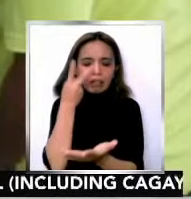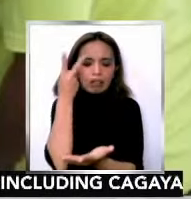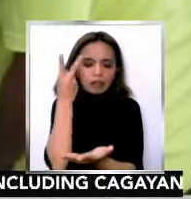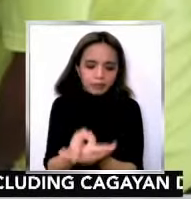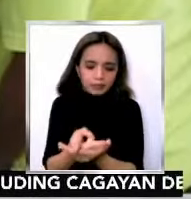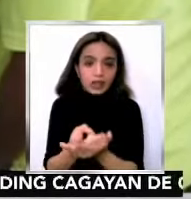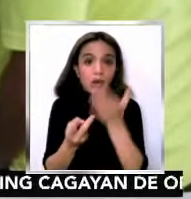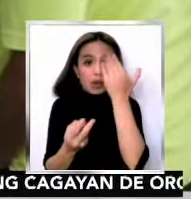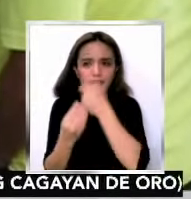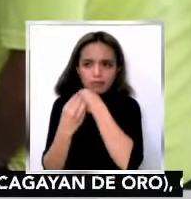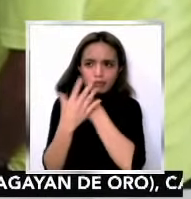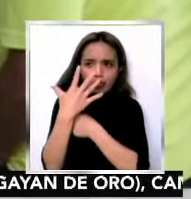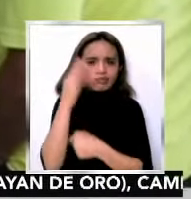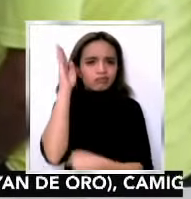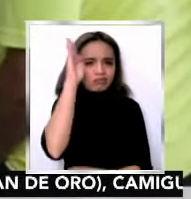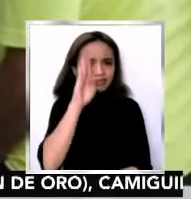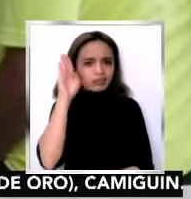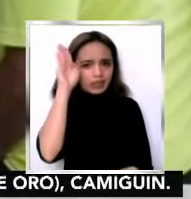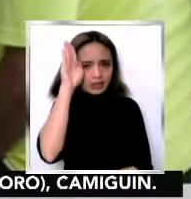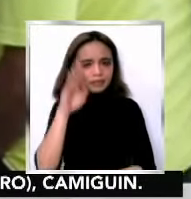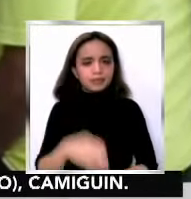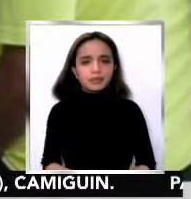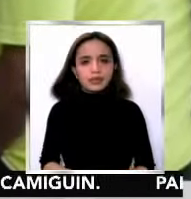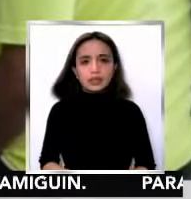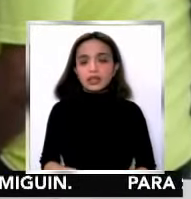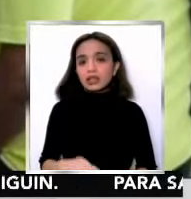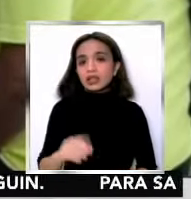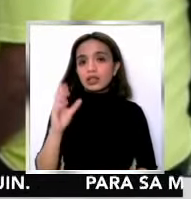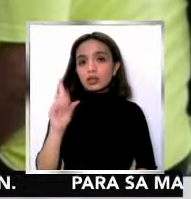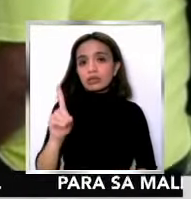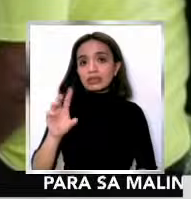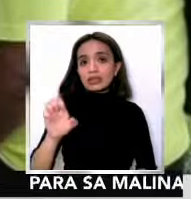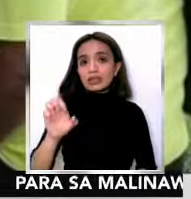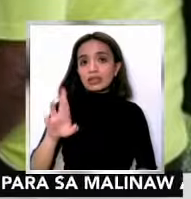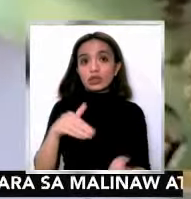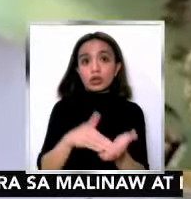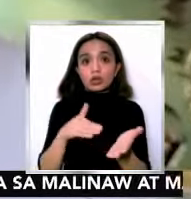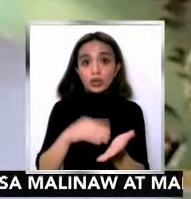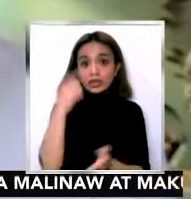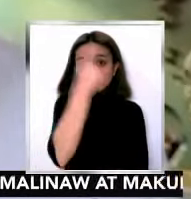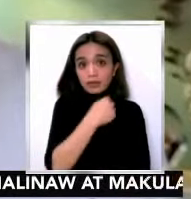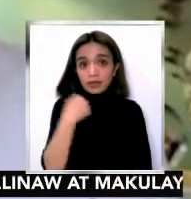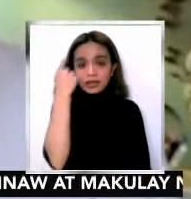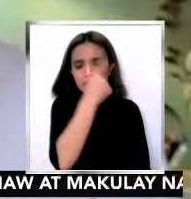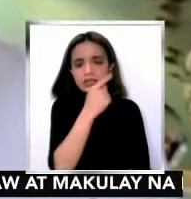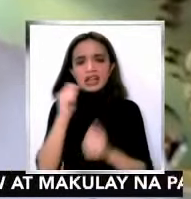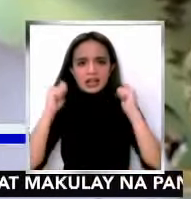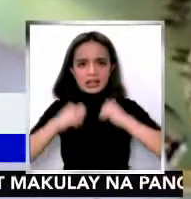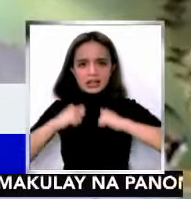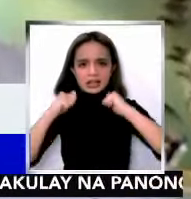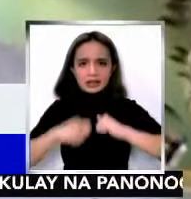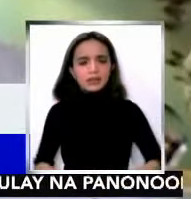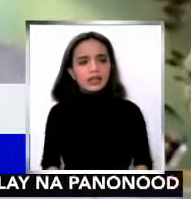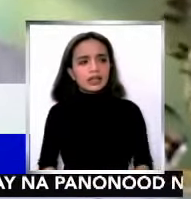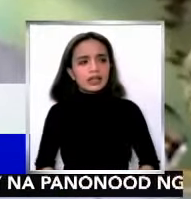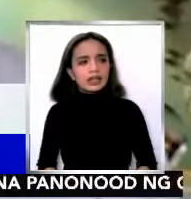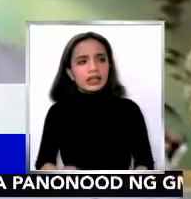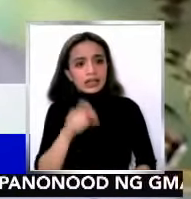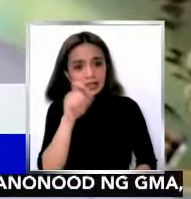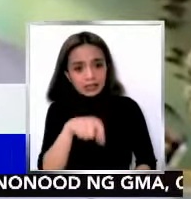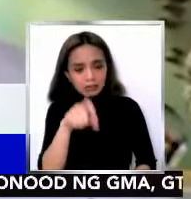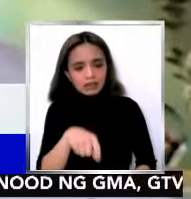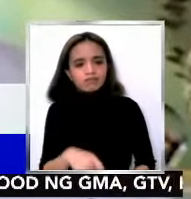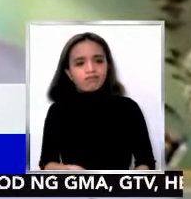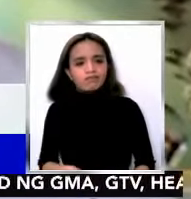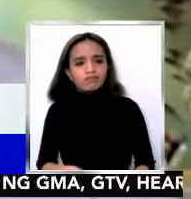brain. Sang-ayon din dito ang dermatologist na si Dr. Winlove Mojica. Dapat sana naagapan ito,